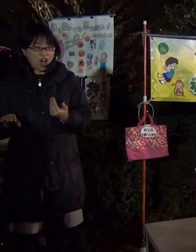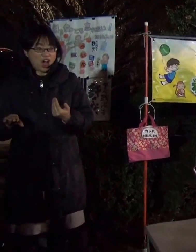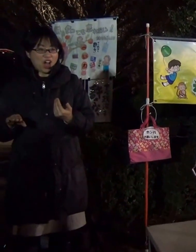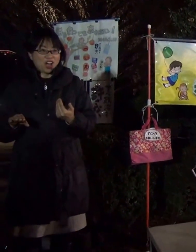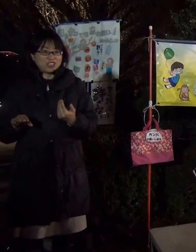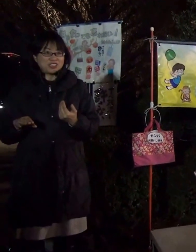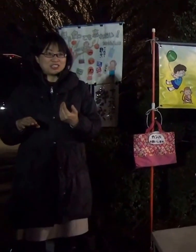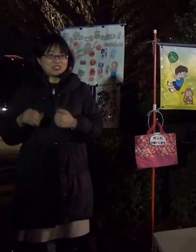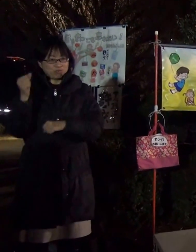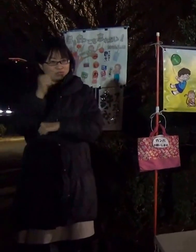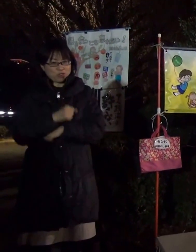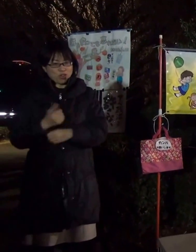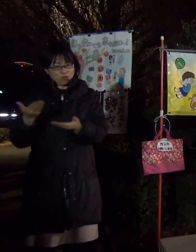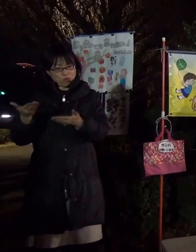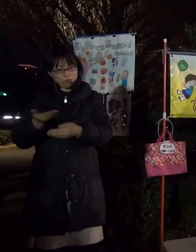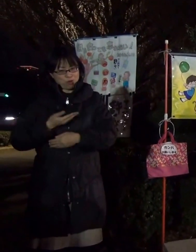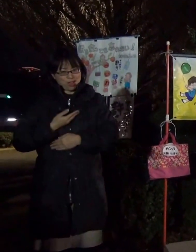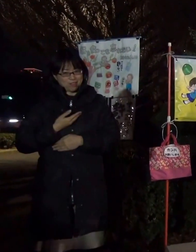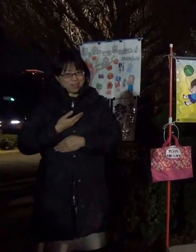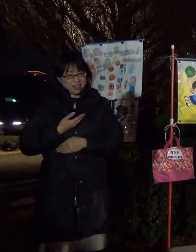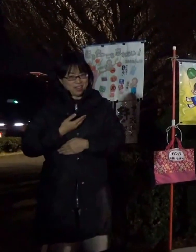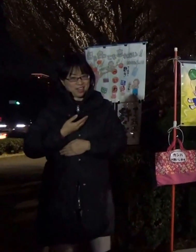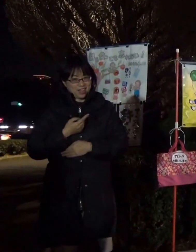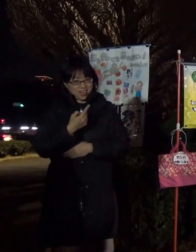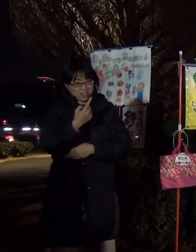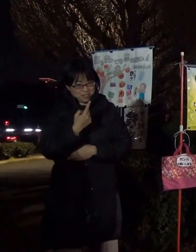ね。しかも保護観察付き、 そう、外